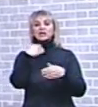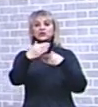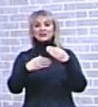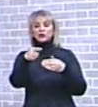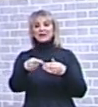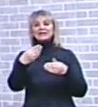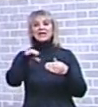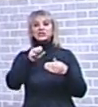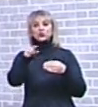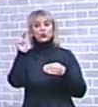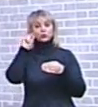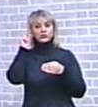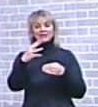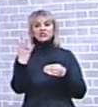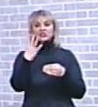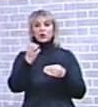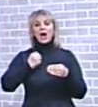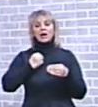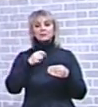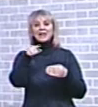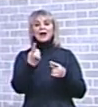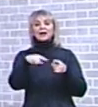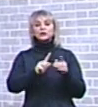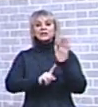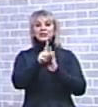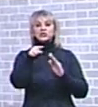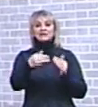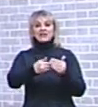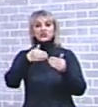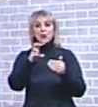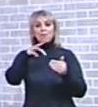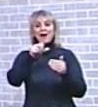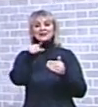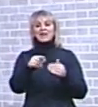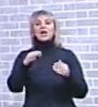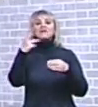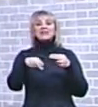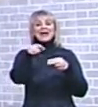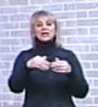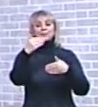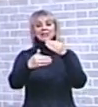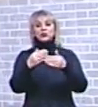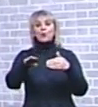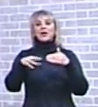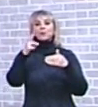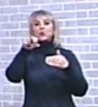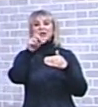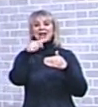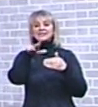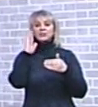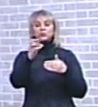этап тактического учения 4-й армии, которое началось в начале марта. А финальным этапом на полигоне в Бурятии